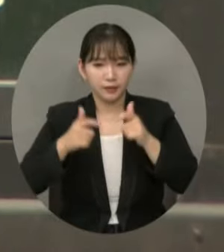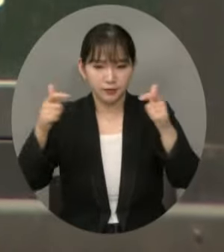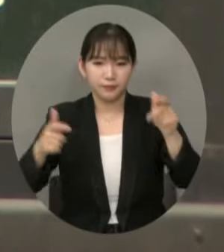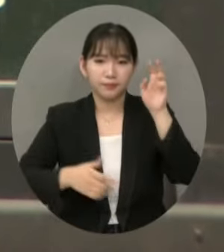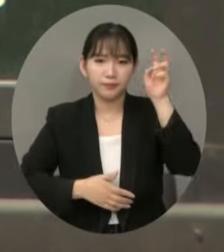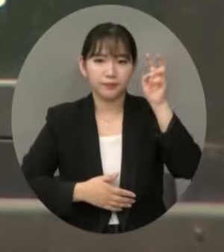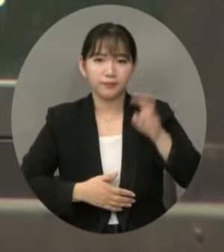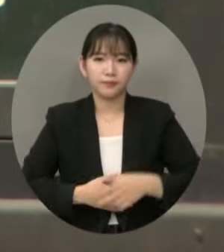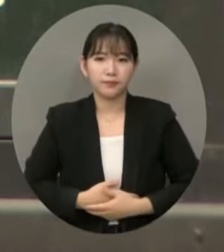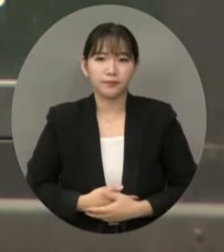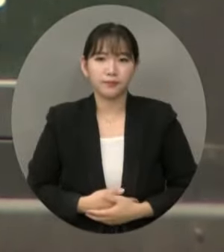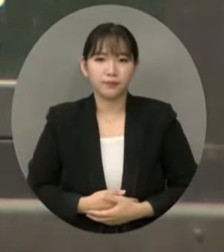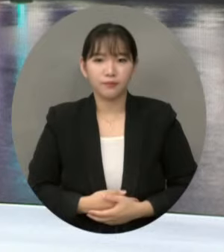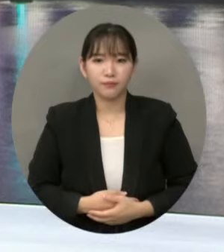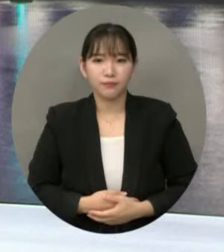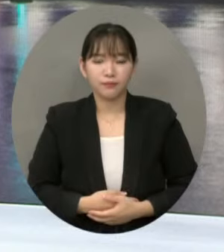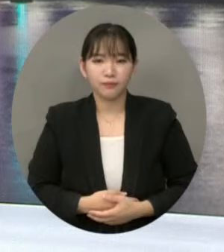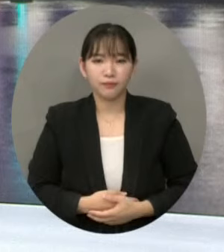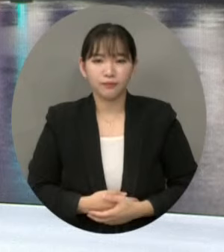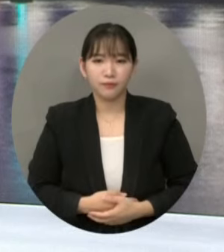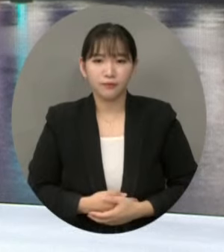늘어납니다.